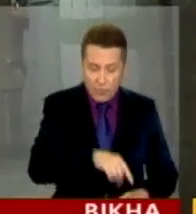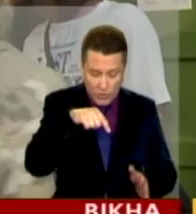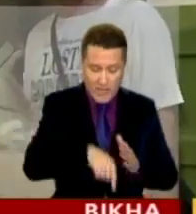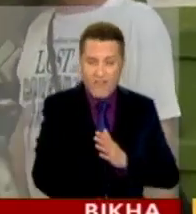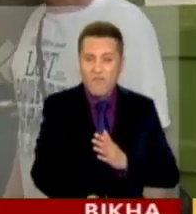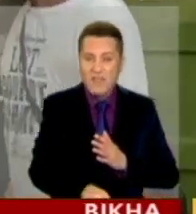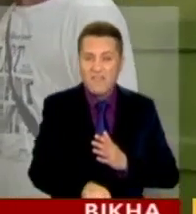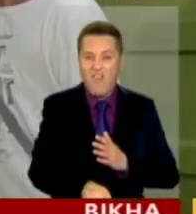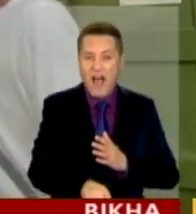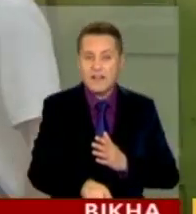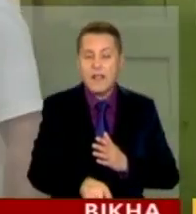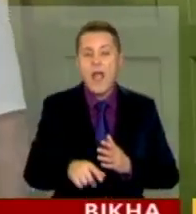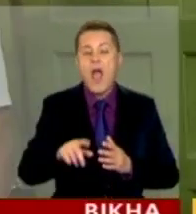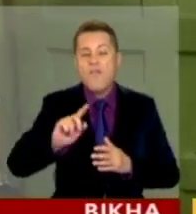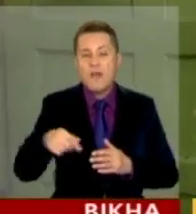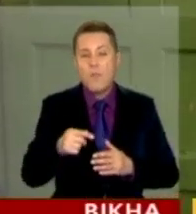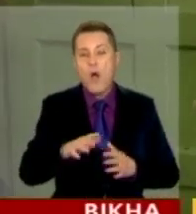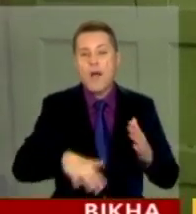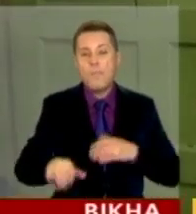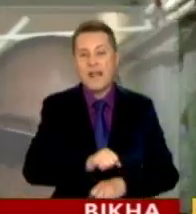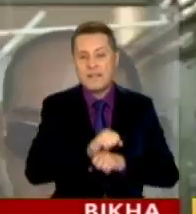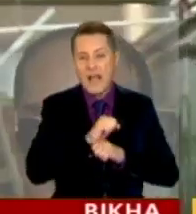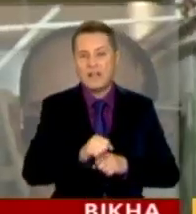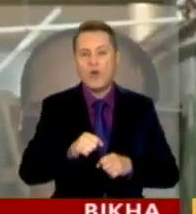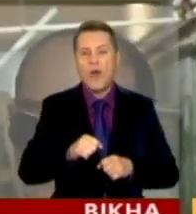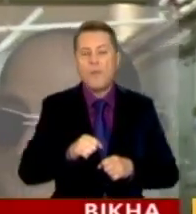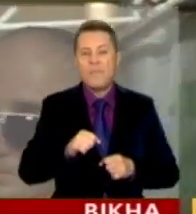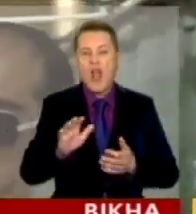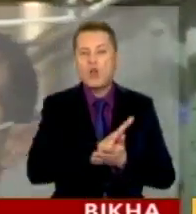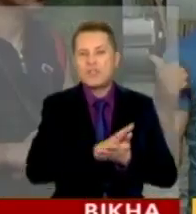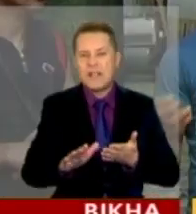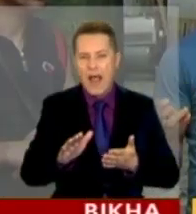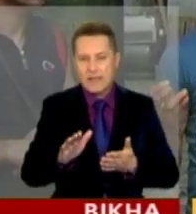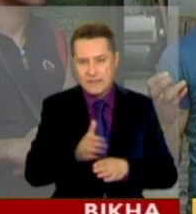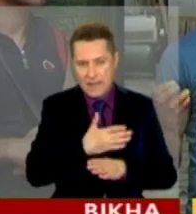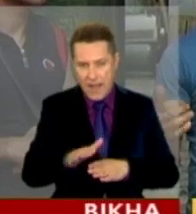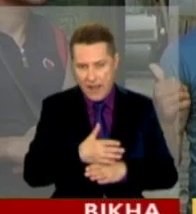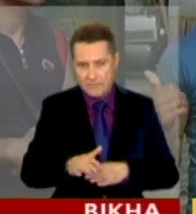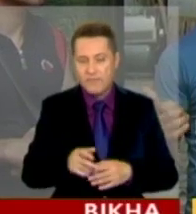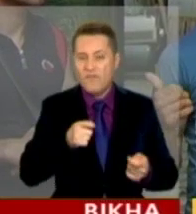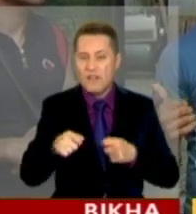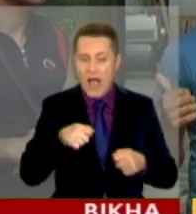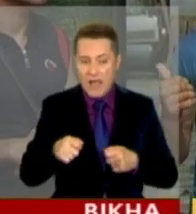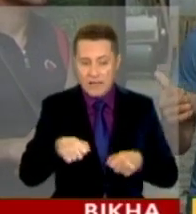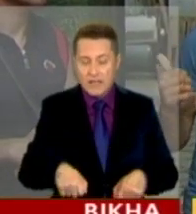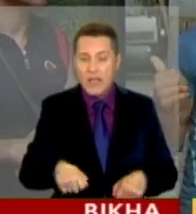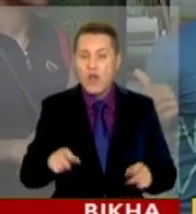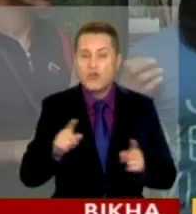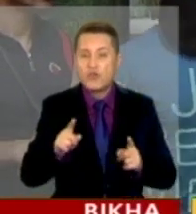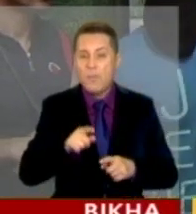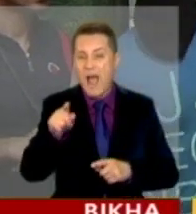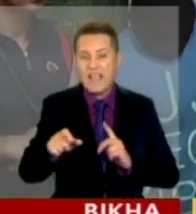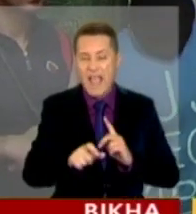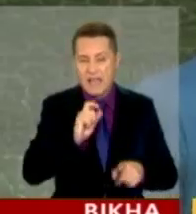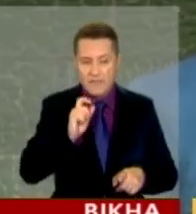Гід розповідає, вимога Майдану – цілковита люстрація влади. Дмитро погоджується. Щоб вони відповіли, або, по крайній мірі, ушли